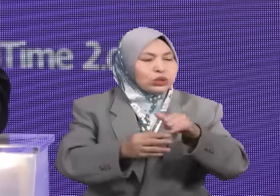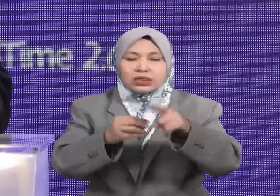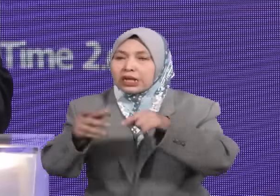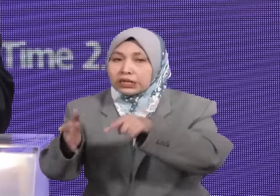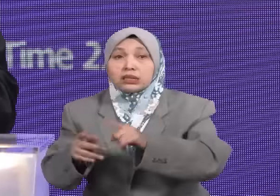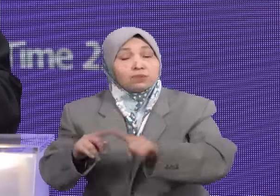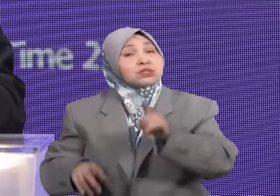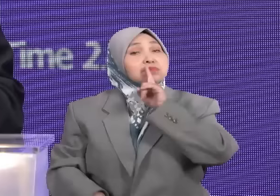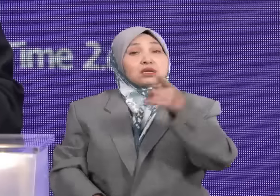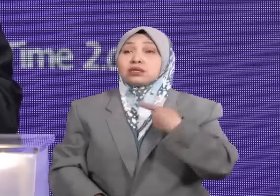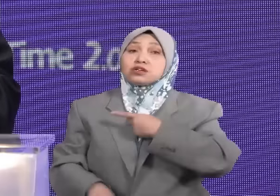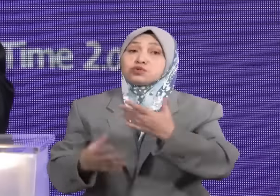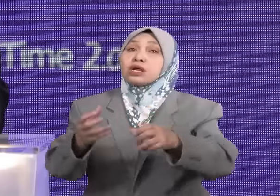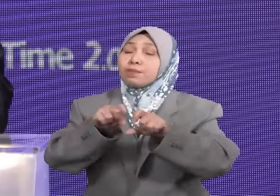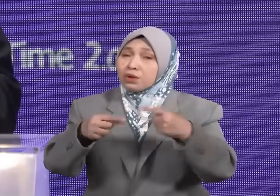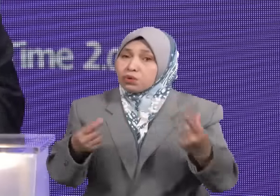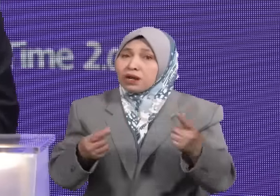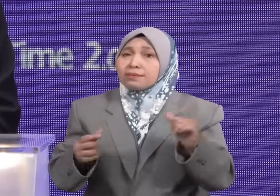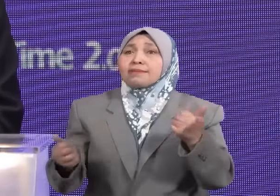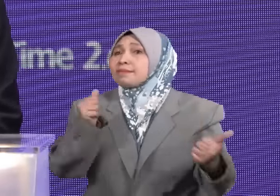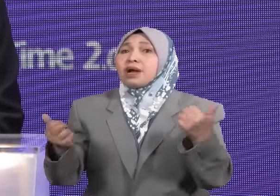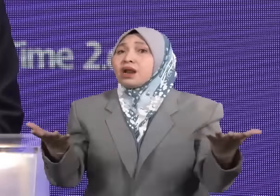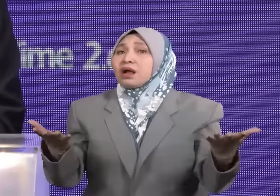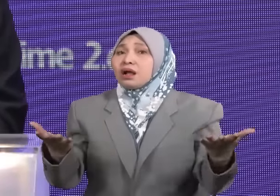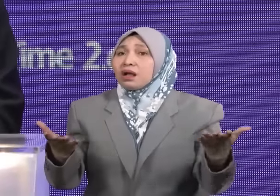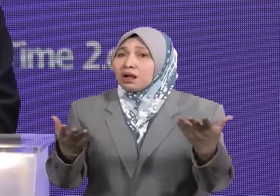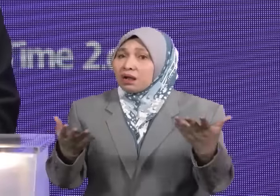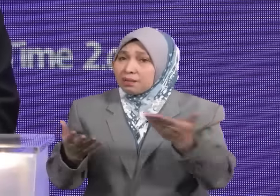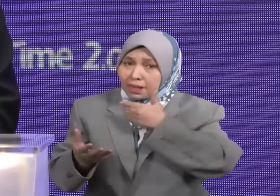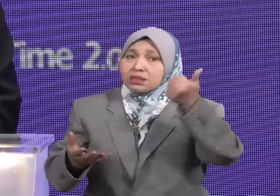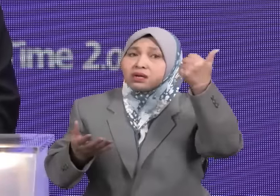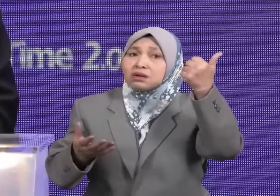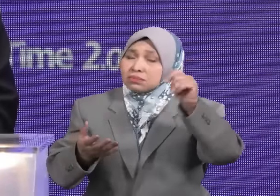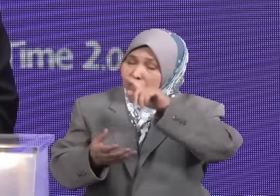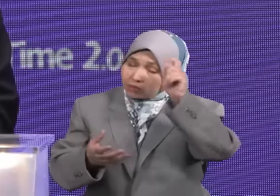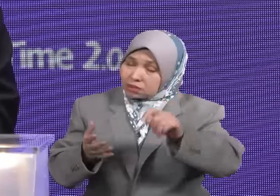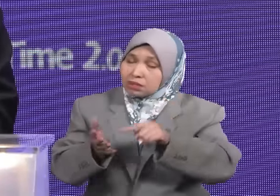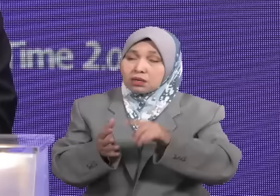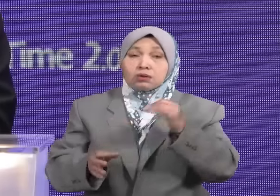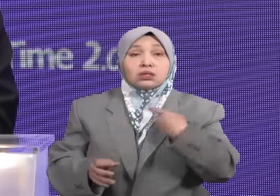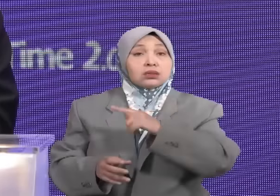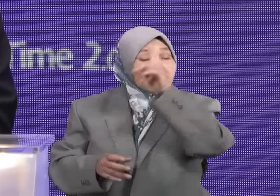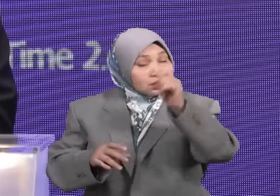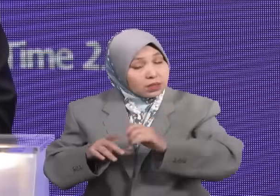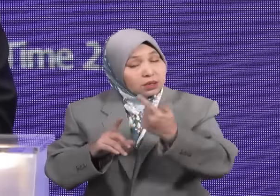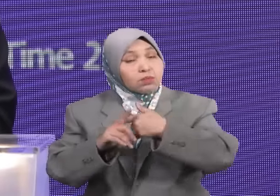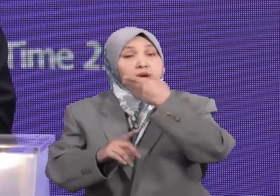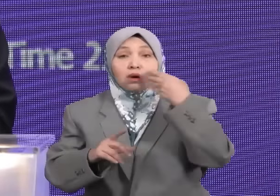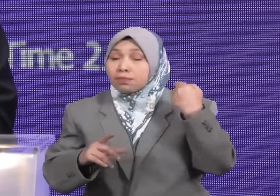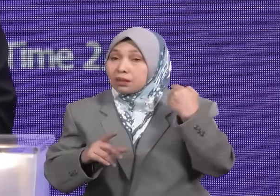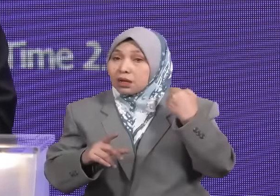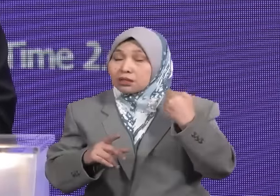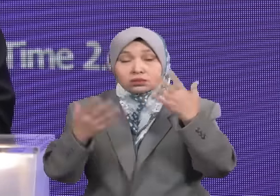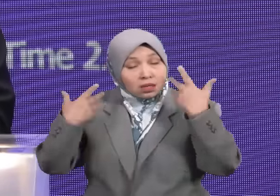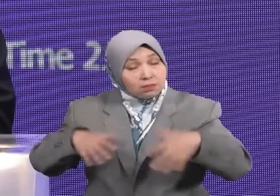Padahal sebenarnya kita sudah dapat Quran, mana satu yang lebih berharga sebenarnya? Pertanyaan ini kalau kita tanya pada bulan Ramadan, selepas